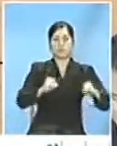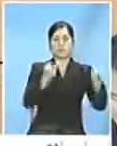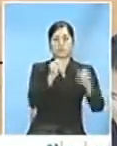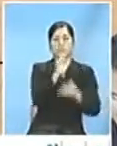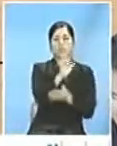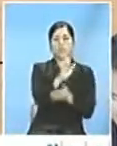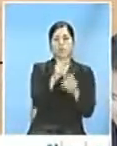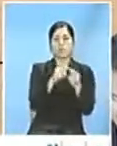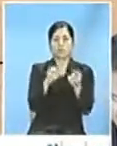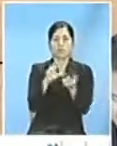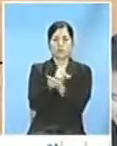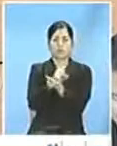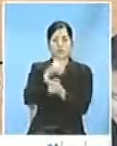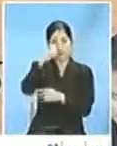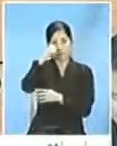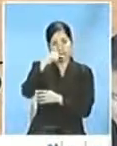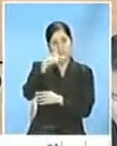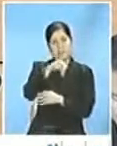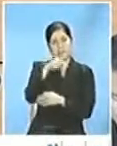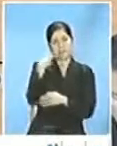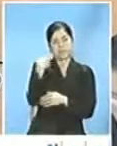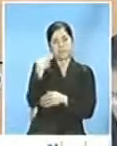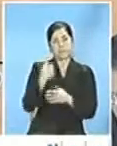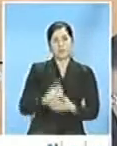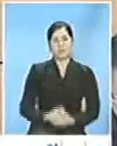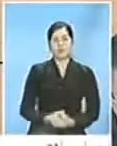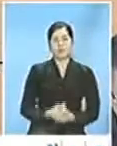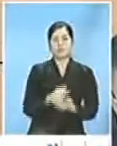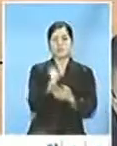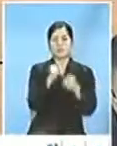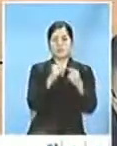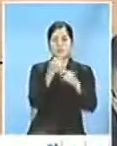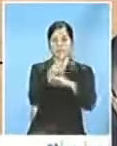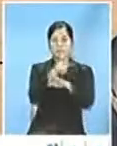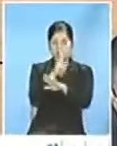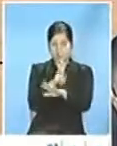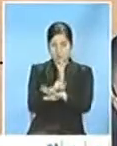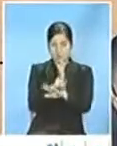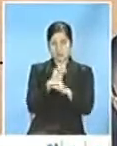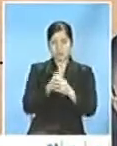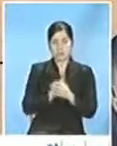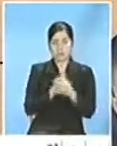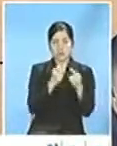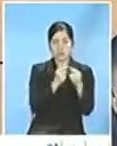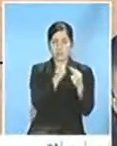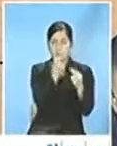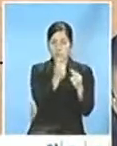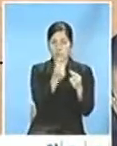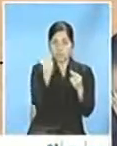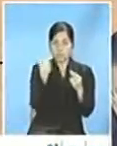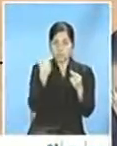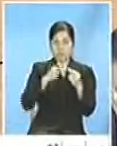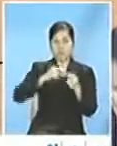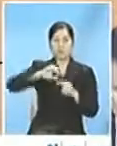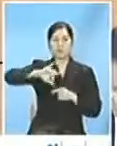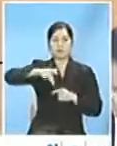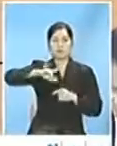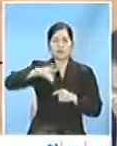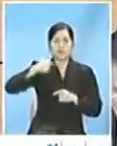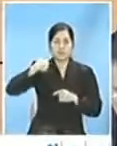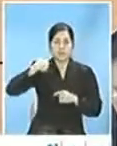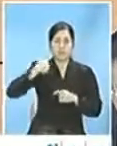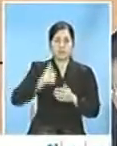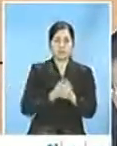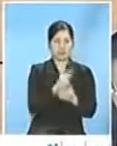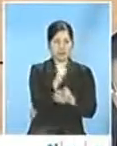ทยท่านประธานครับการที่ท่านประธานได้เคยได้ยินเรื่องเขามีคลิปออกมาการสนท